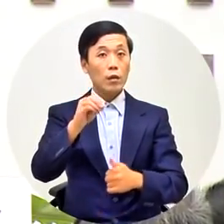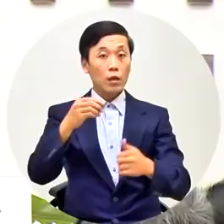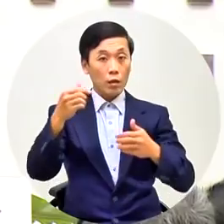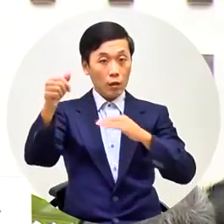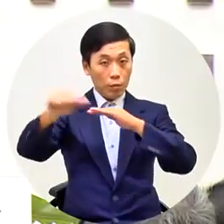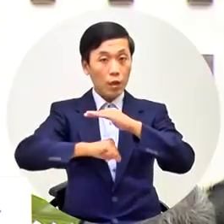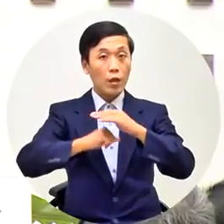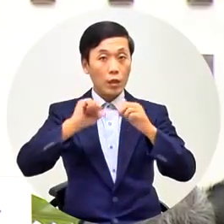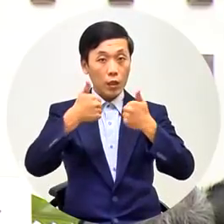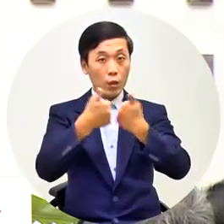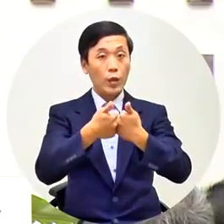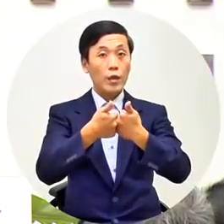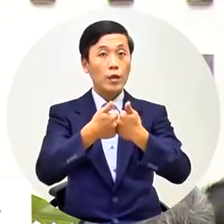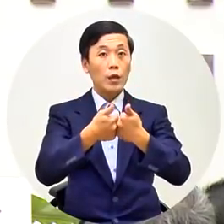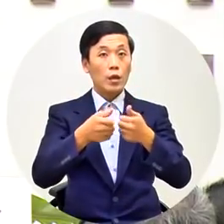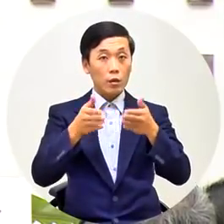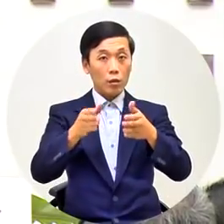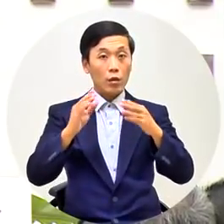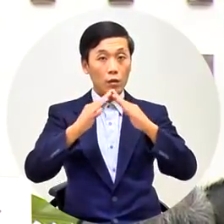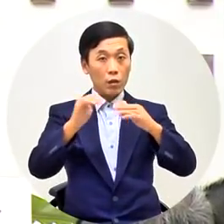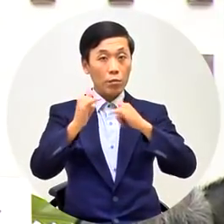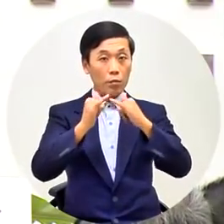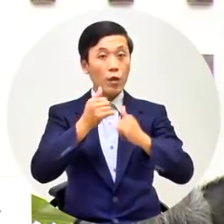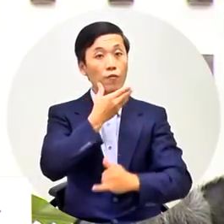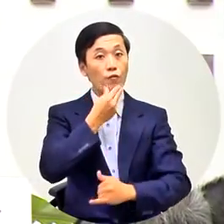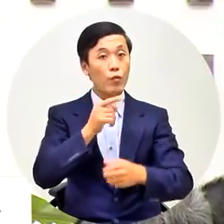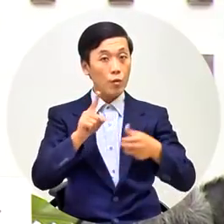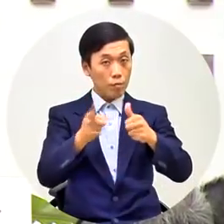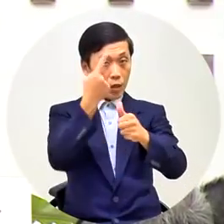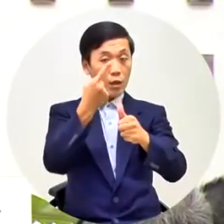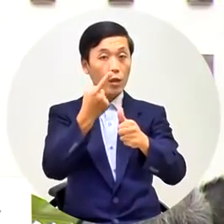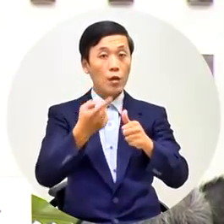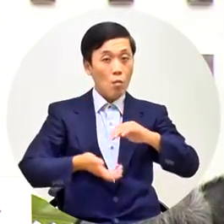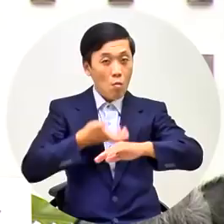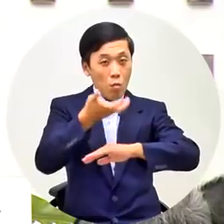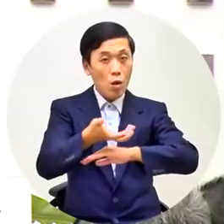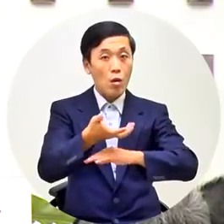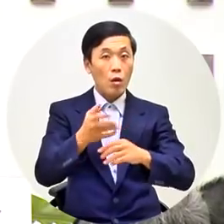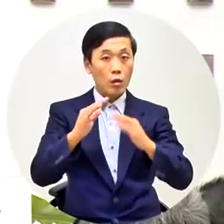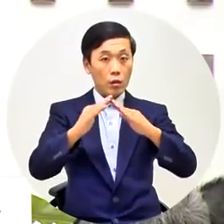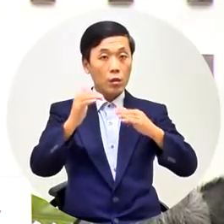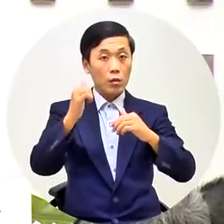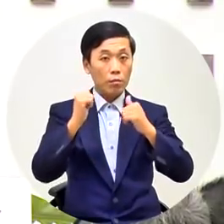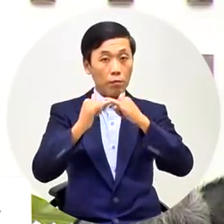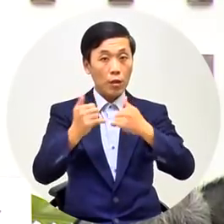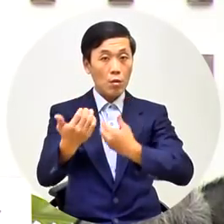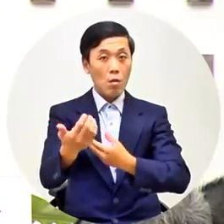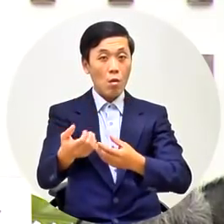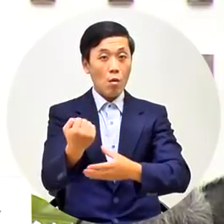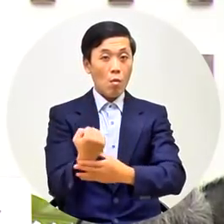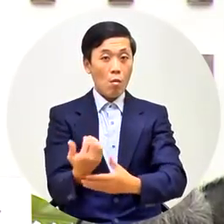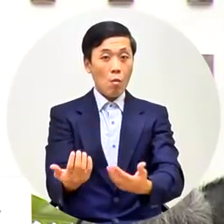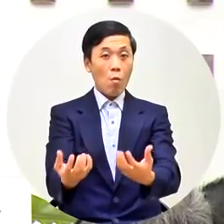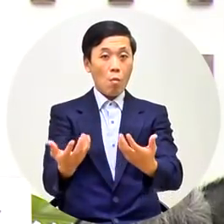为先，全力以赴，绝不辜负市民之所托。今天成立大会有三项重